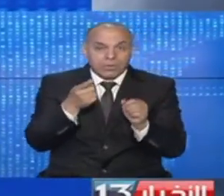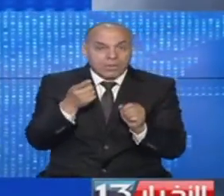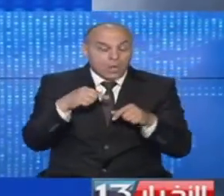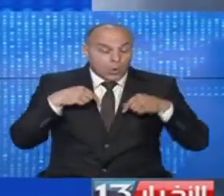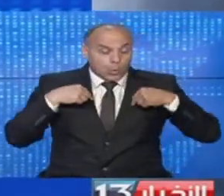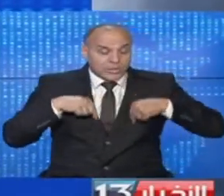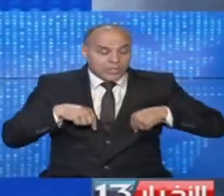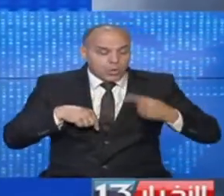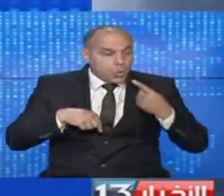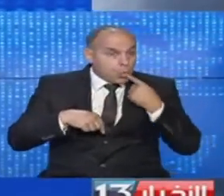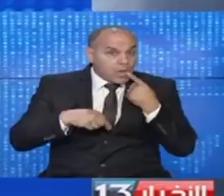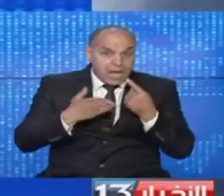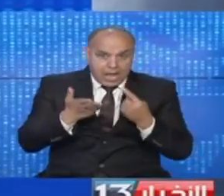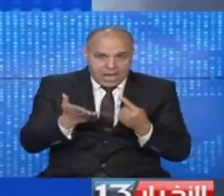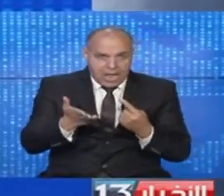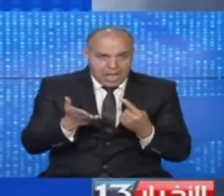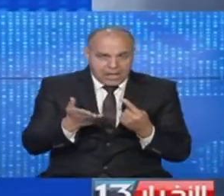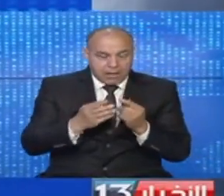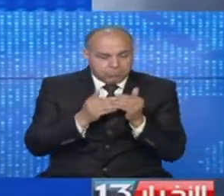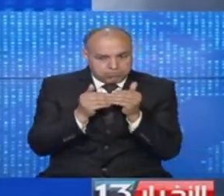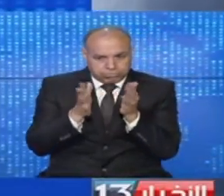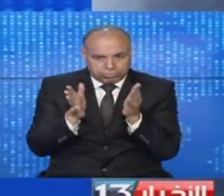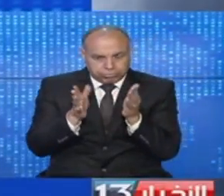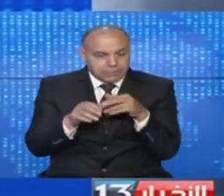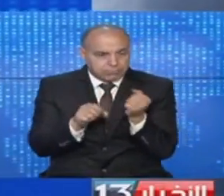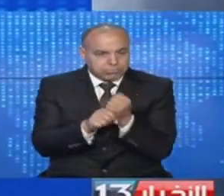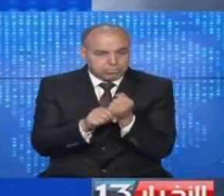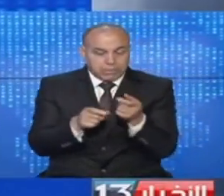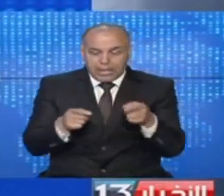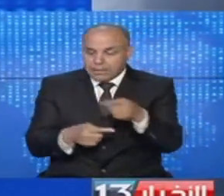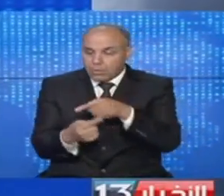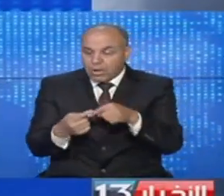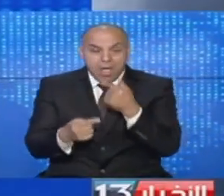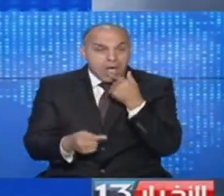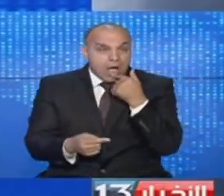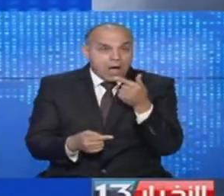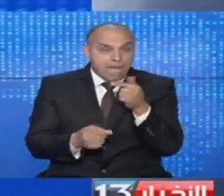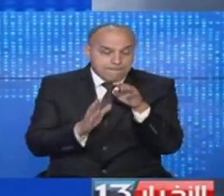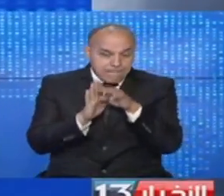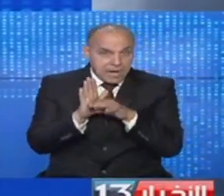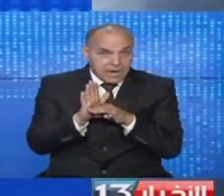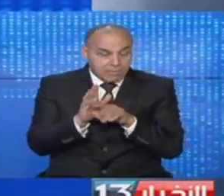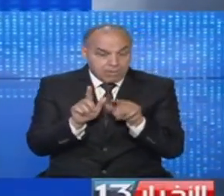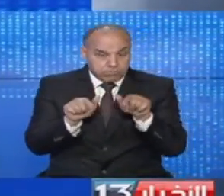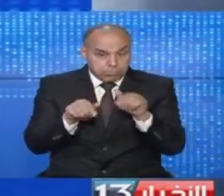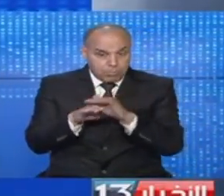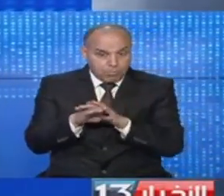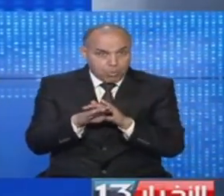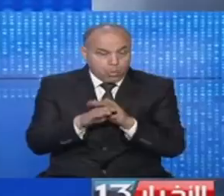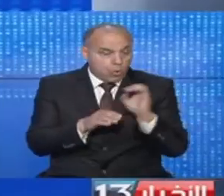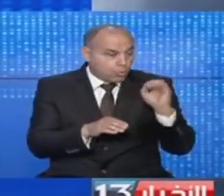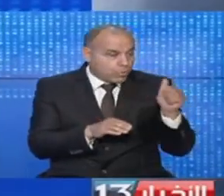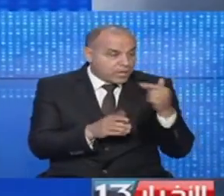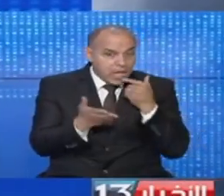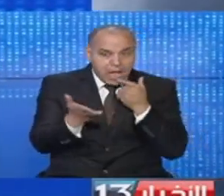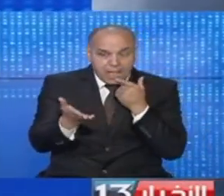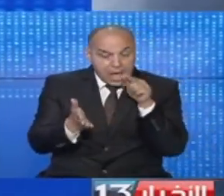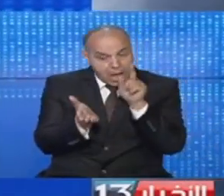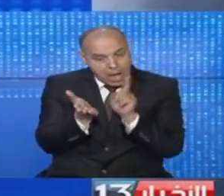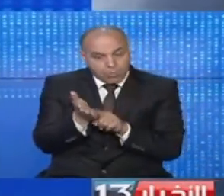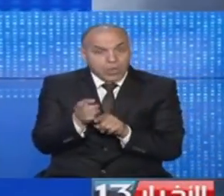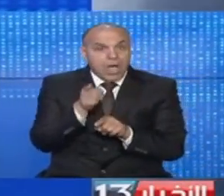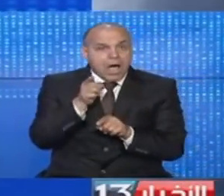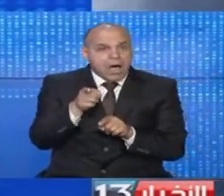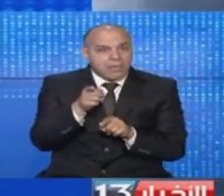رئيس الحكومة هشام المشيشي وخلال افتتاحه أشغال هذه الدورة قال إن البرامج الموضوعة في المجال الرقمي يجب أن